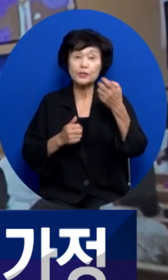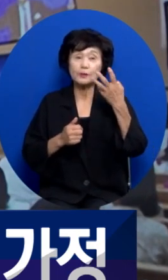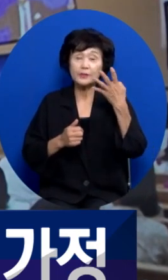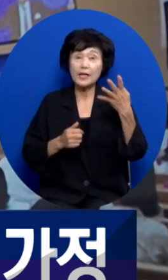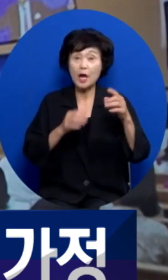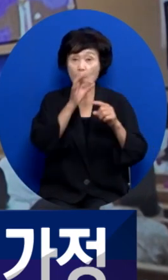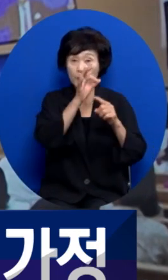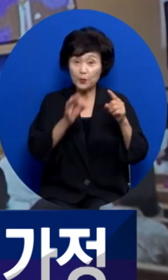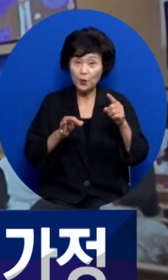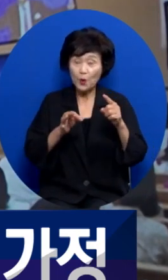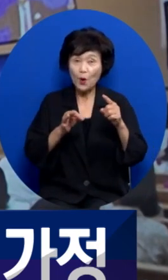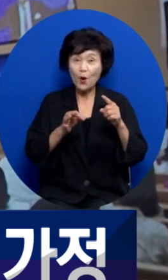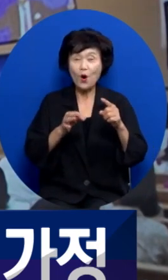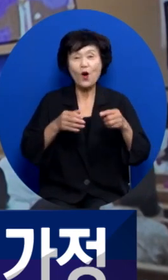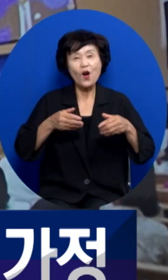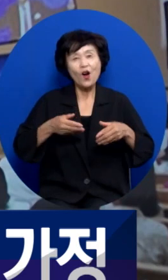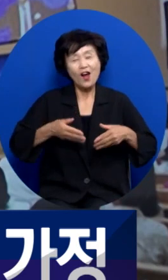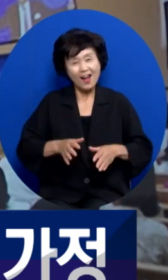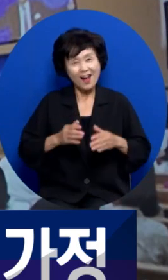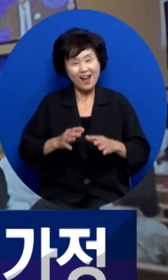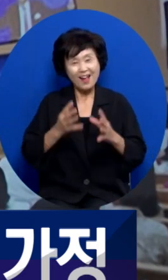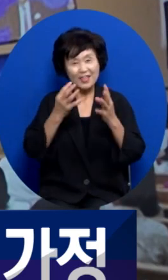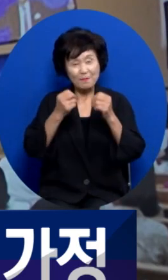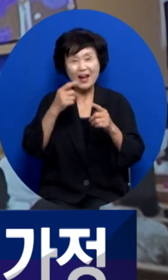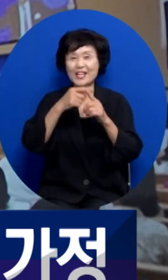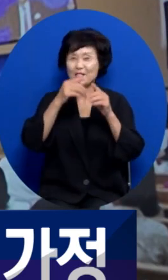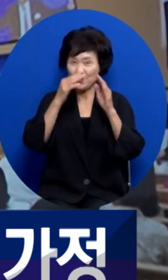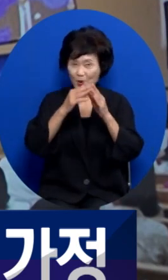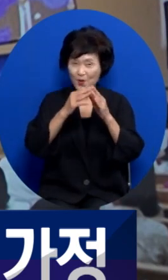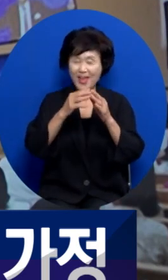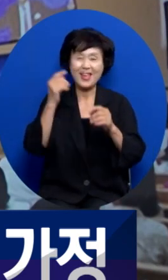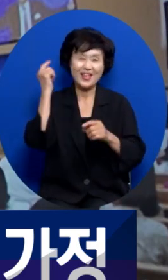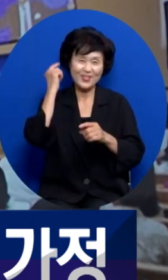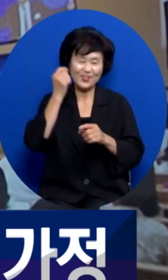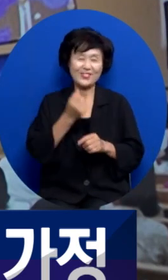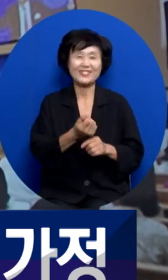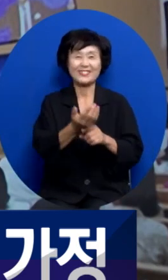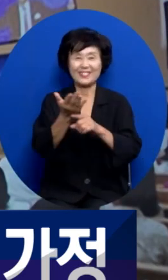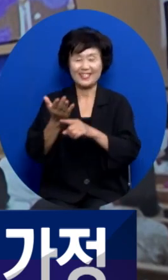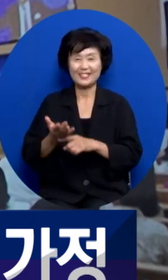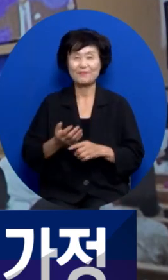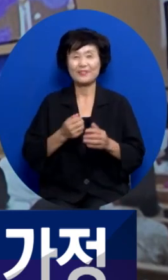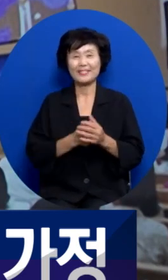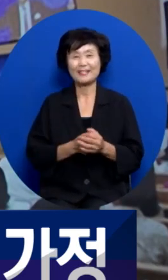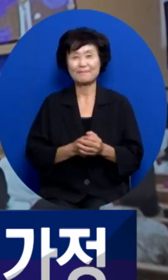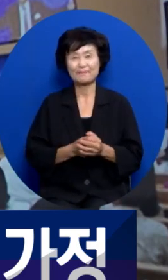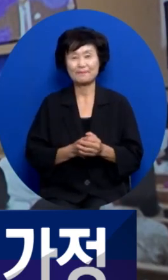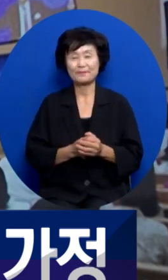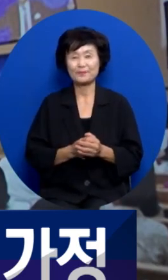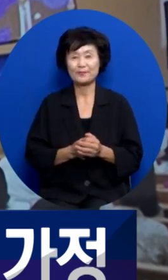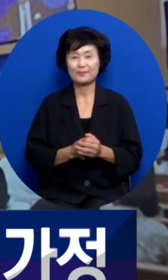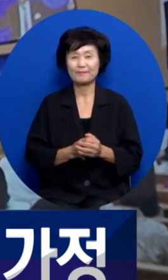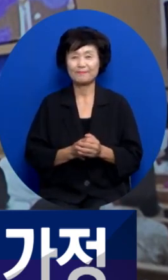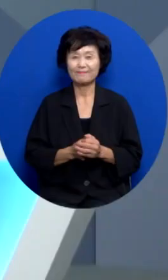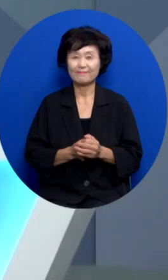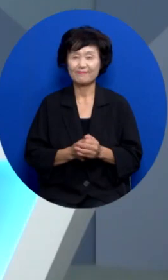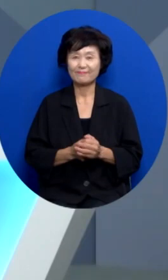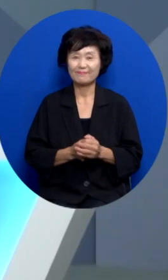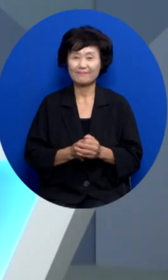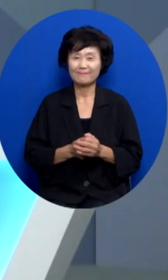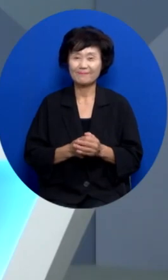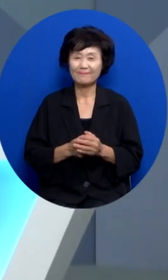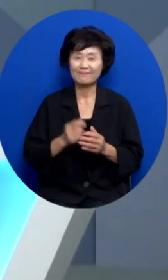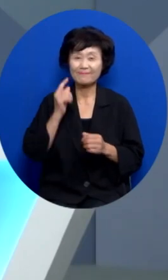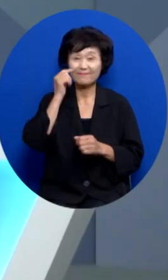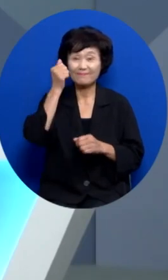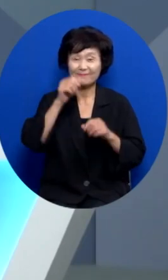이룬 교회가 있습니다. 송촌 장로교회 박경배 목사님 모시고 저출산 관련 이야기 나눠보겠습니다. 안녕하세요,